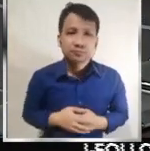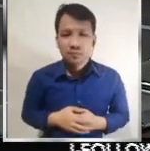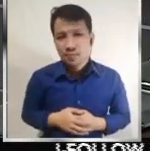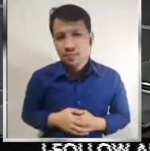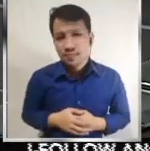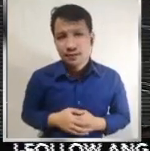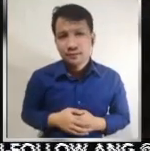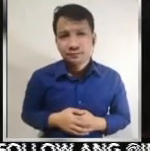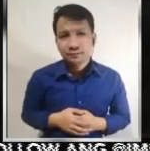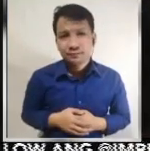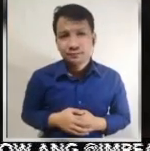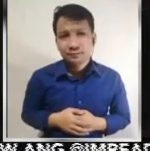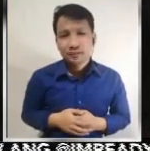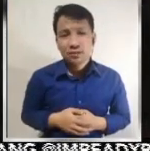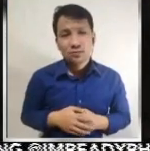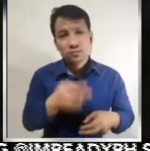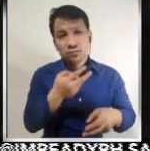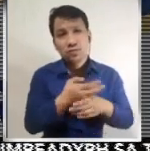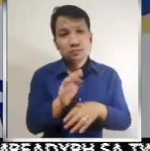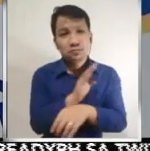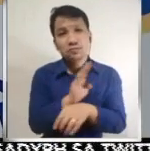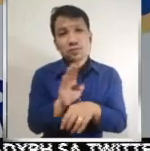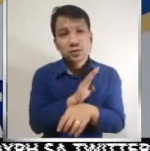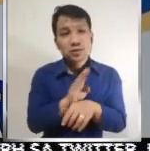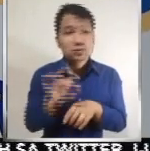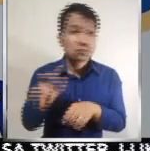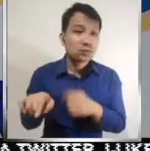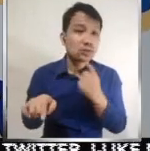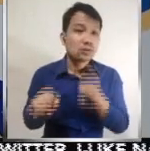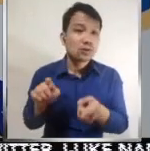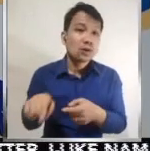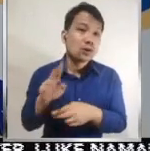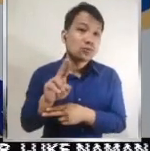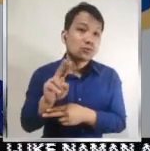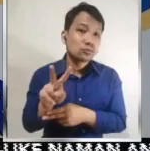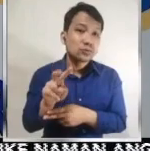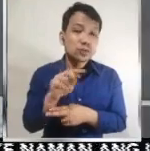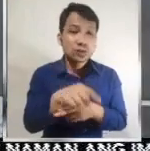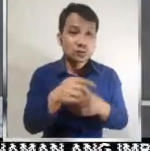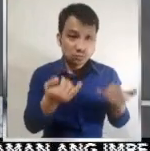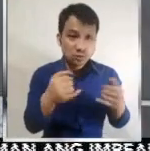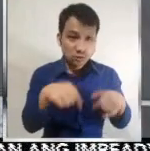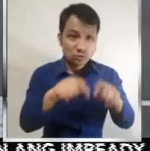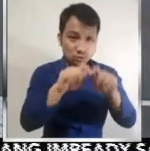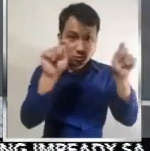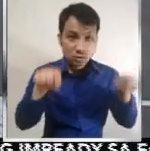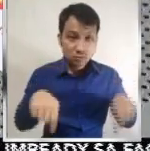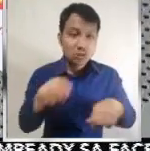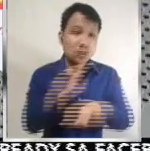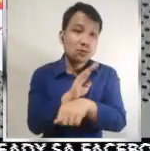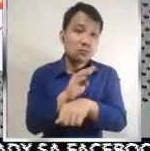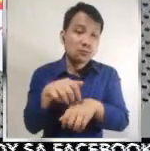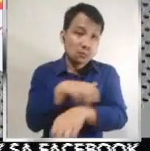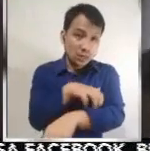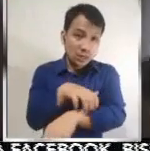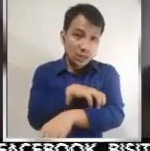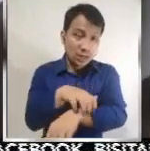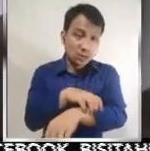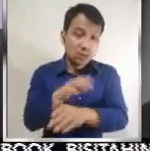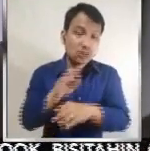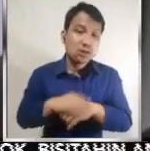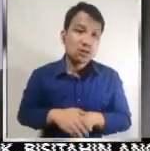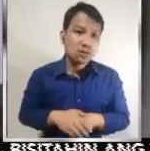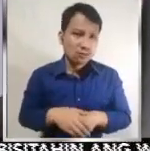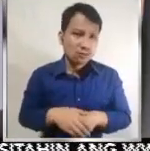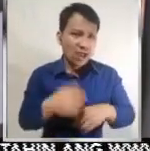Abala sa paghahanda ang mga UV Express operators sa terminal nila rito sa Makati Business District. May markers sa pila at mga upuan. May counter